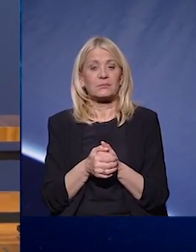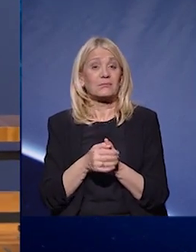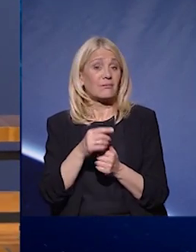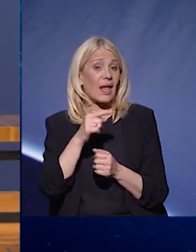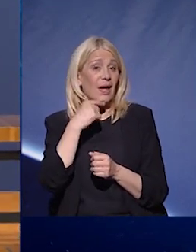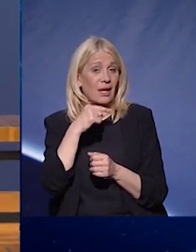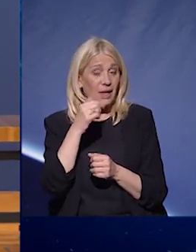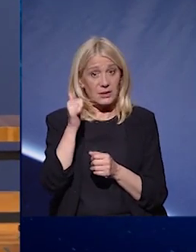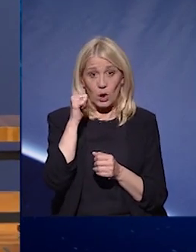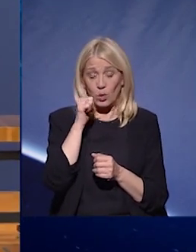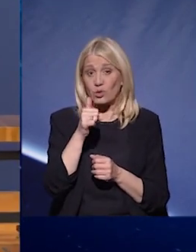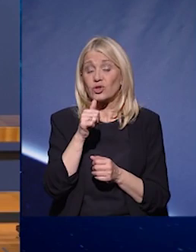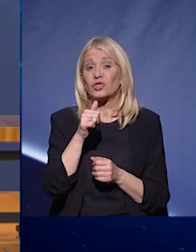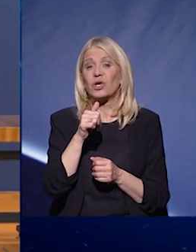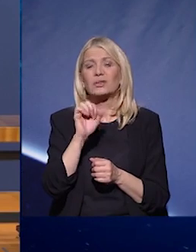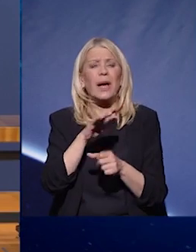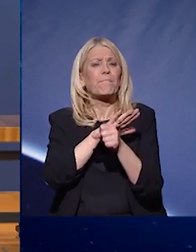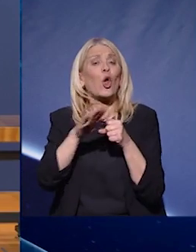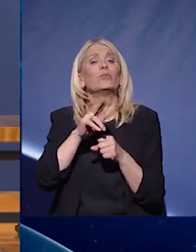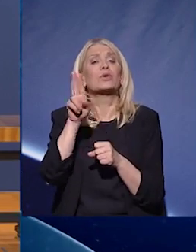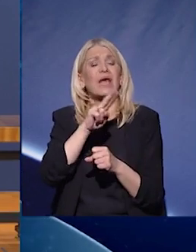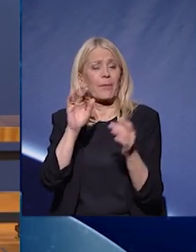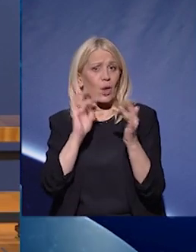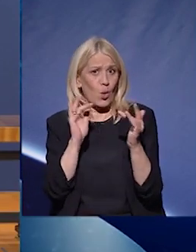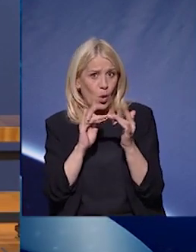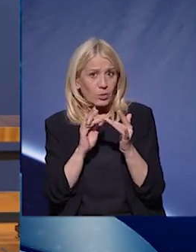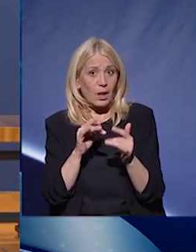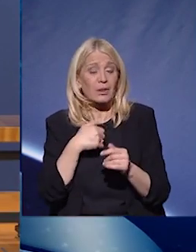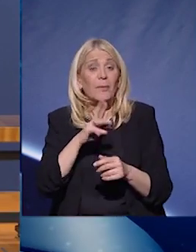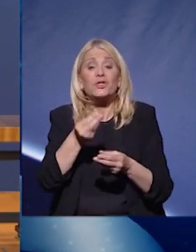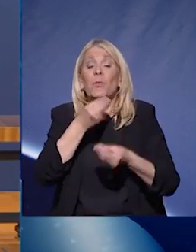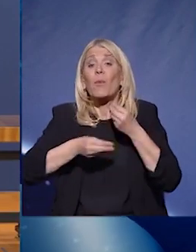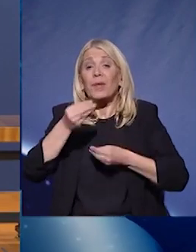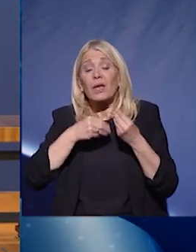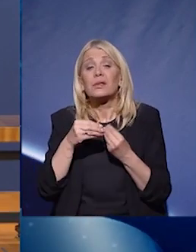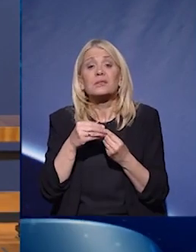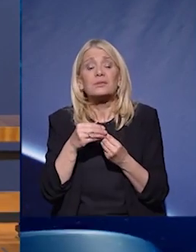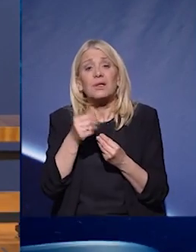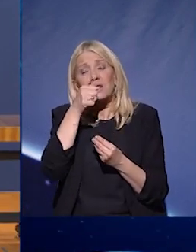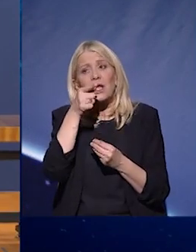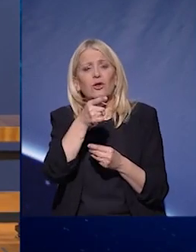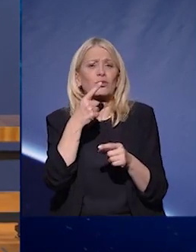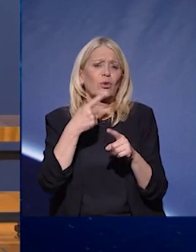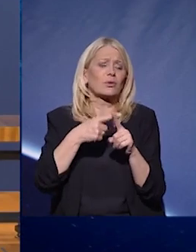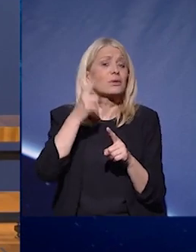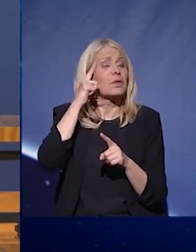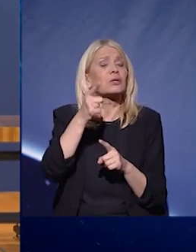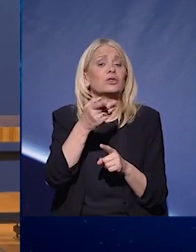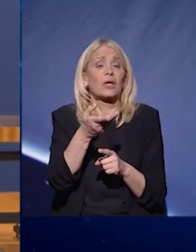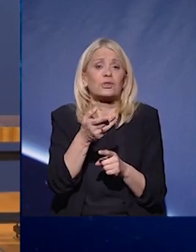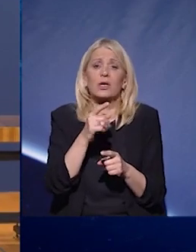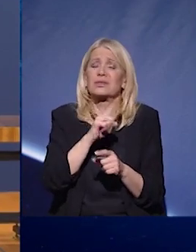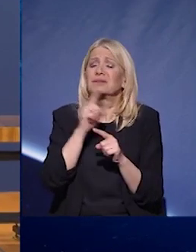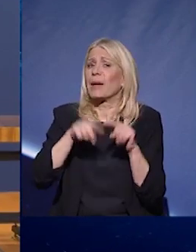Rekli ste juče da ste za potpunu zabranu kontakata, pa ako možete da nam objasnite šta tačno se podrazumeva pod tim